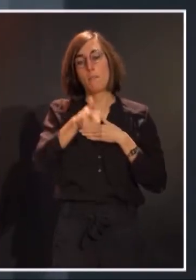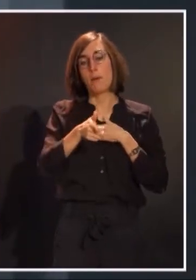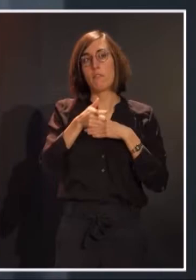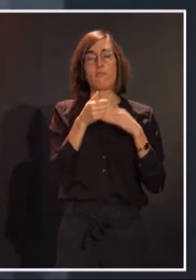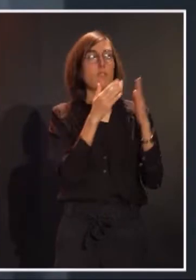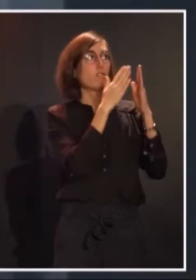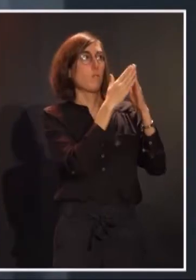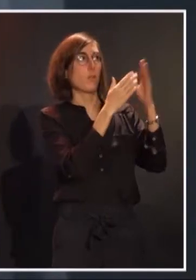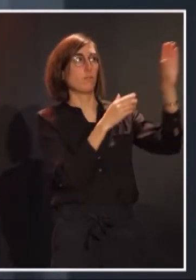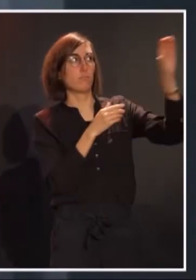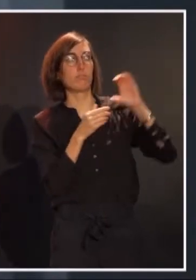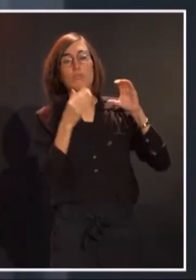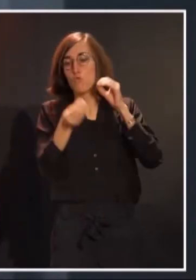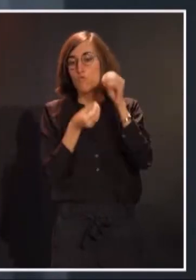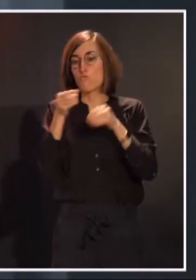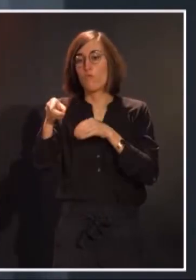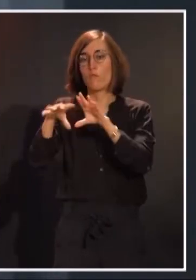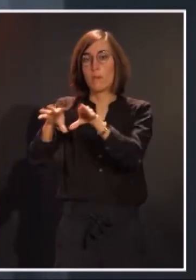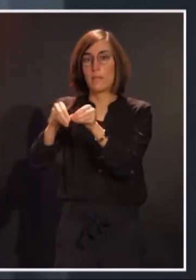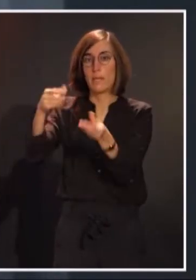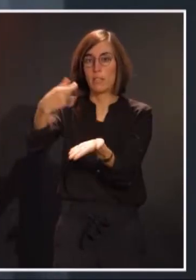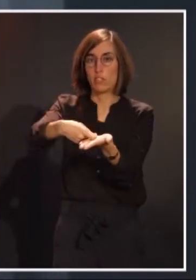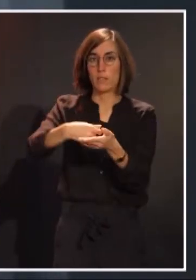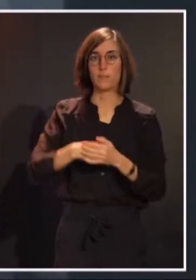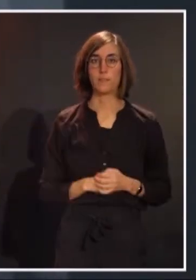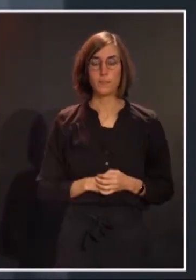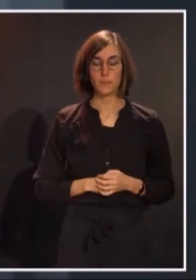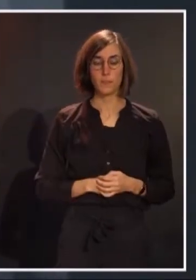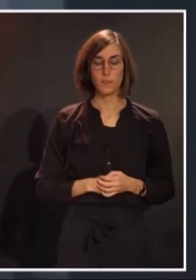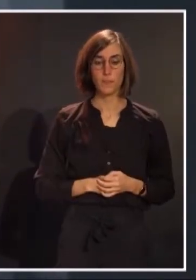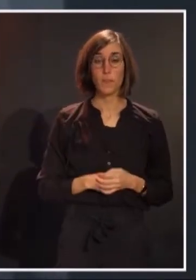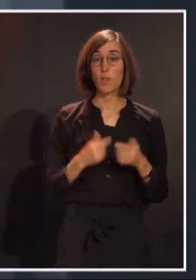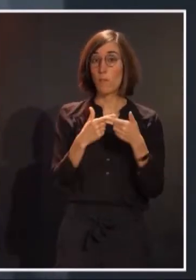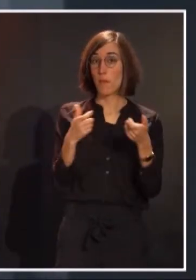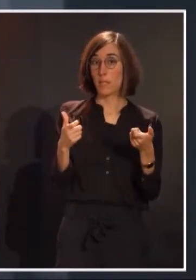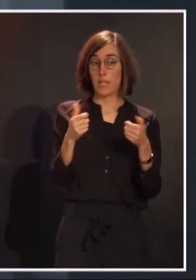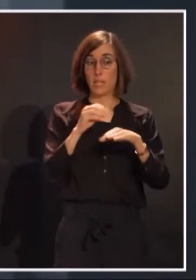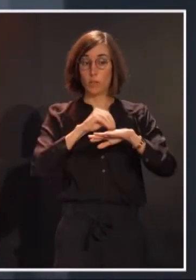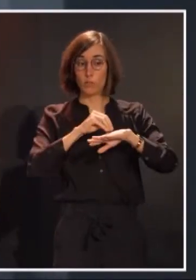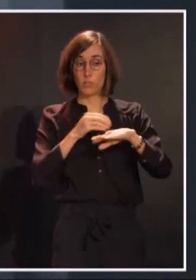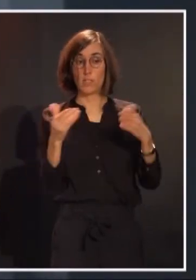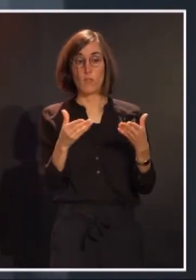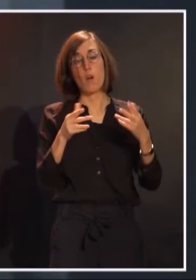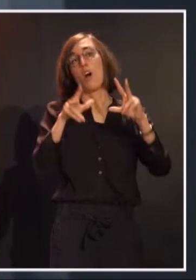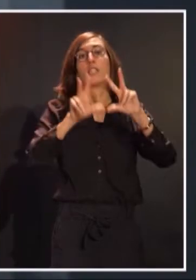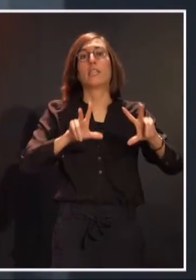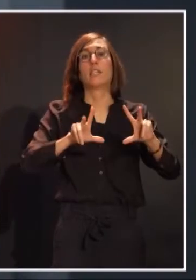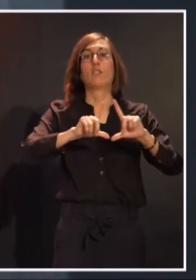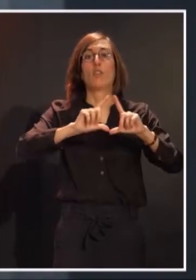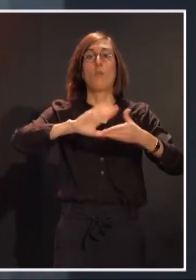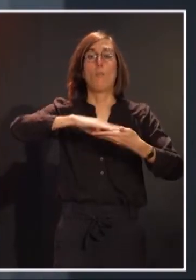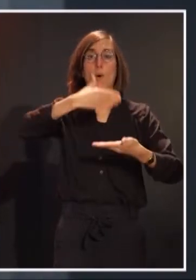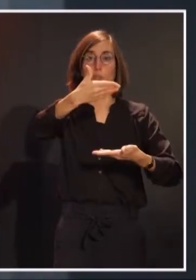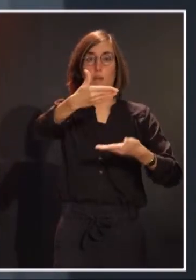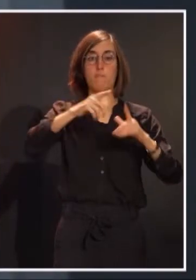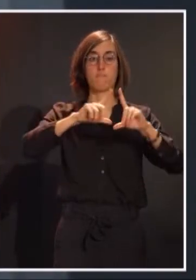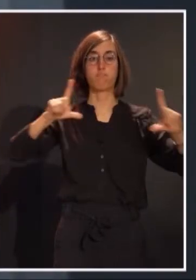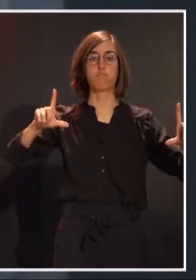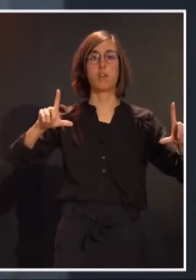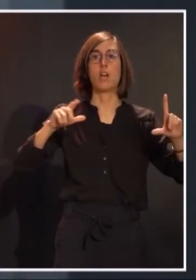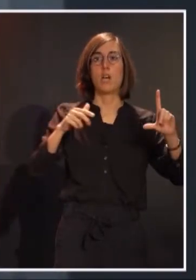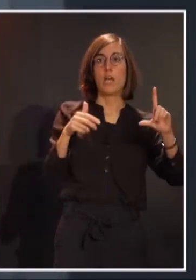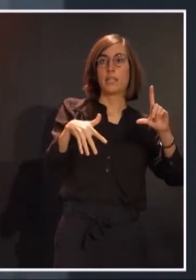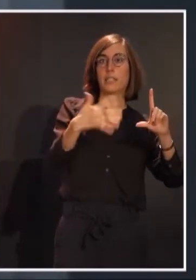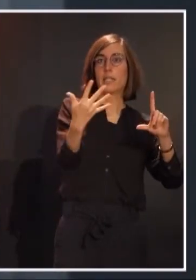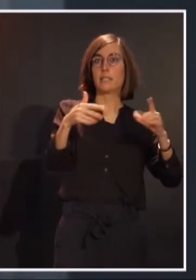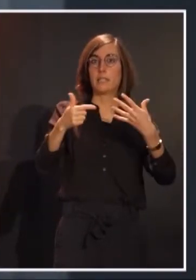Donc le matériel préconisé, c'était un ordinateur portable avec un écran assez grand, donc entre 15 pouces ou 17 pouces, une synthèse vocale,